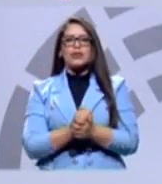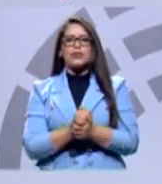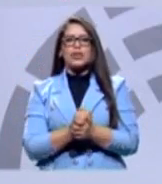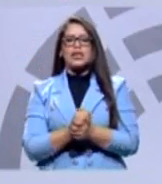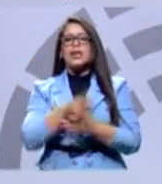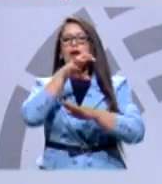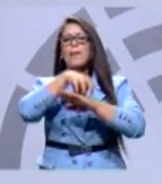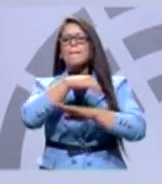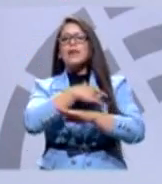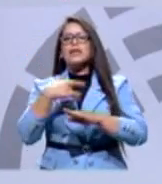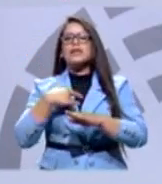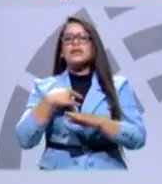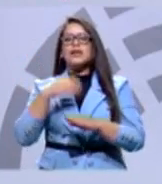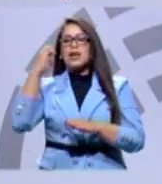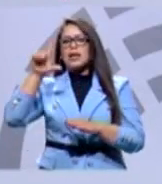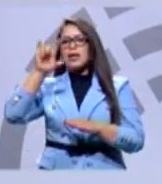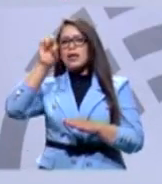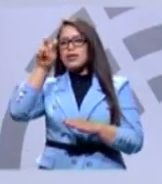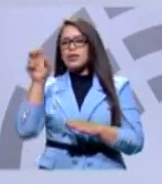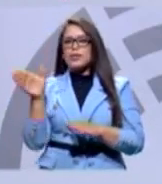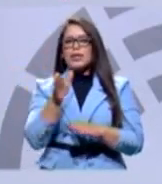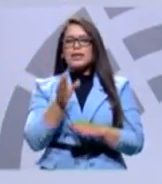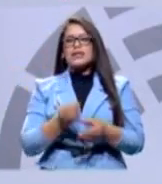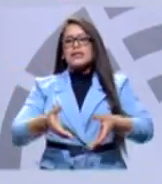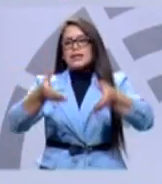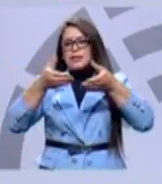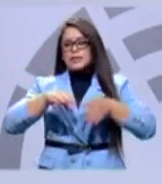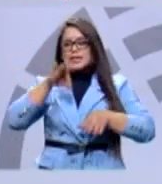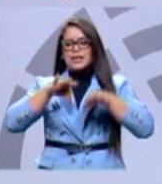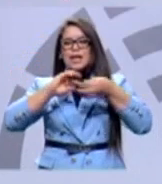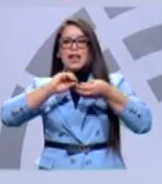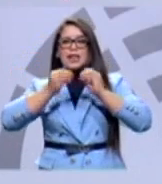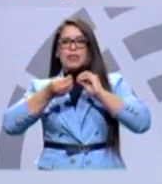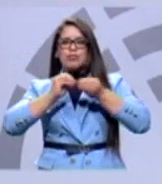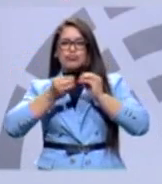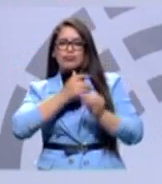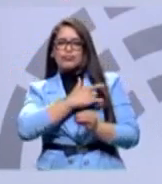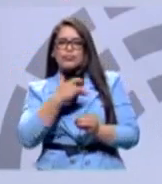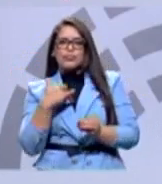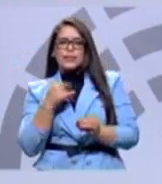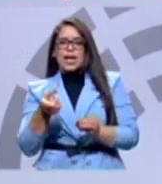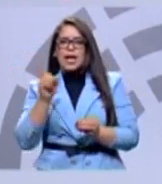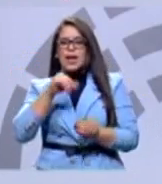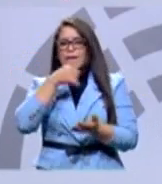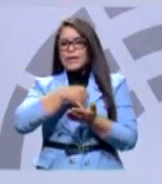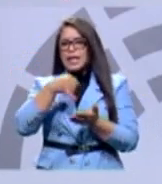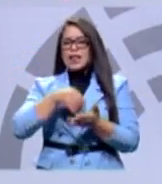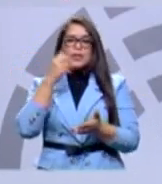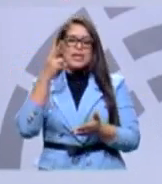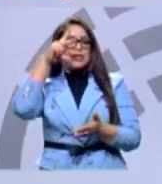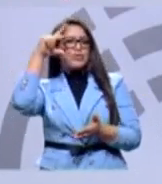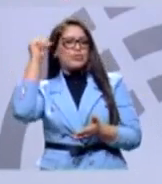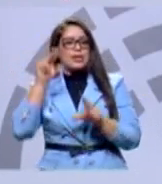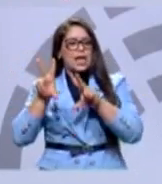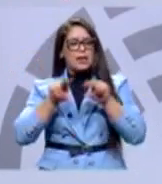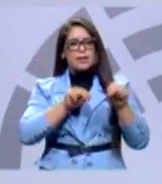مستشفى الجوهري به الصحه بجلمه والسباله لحد